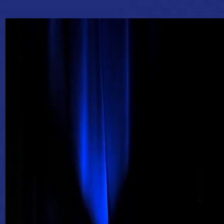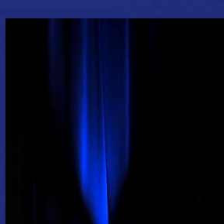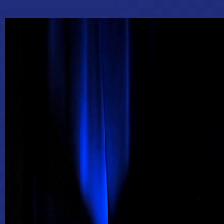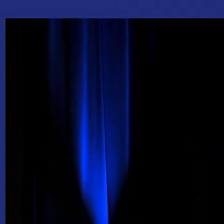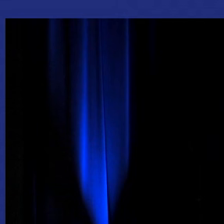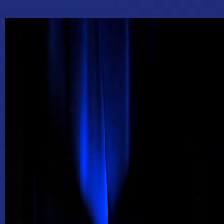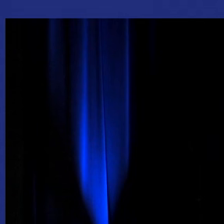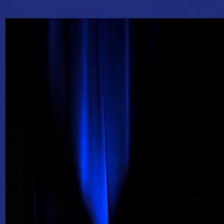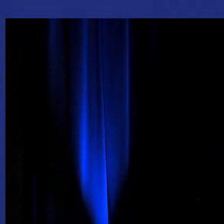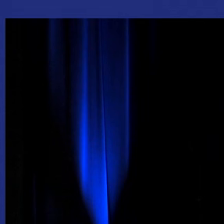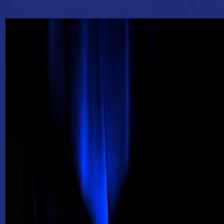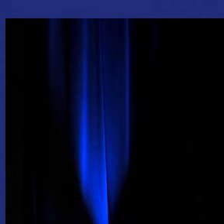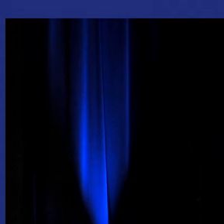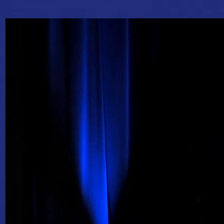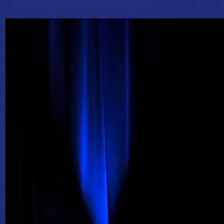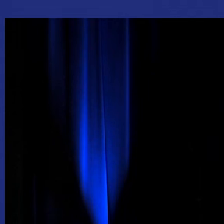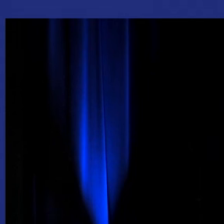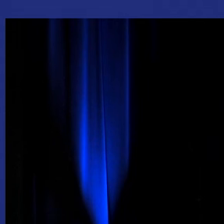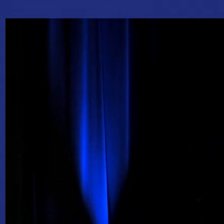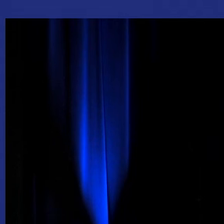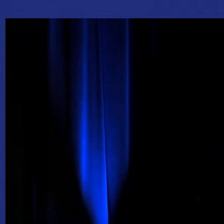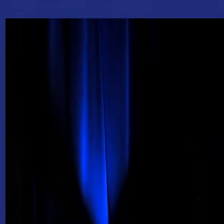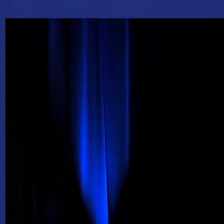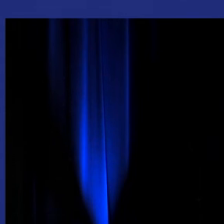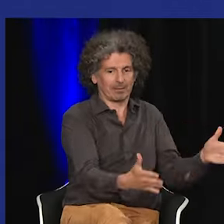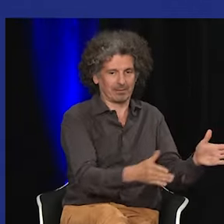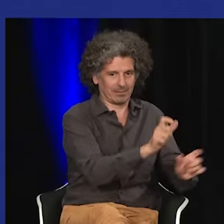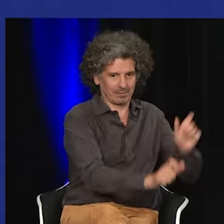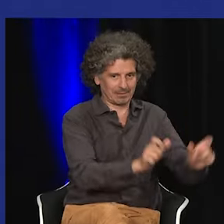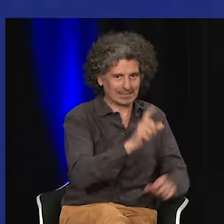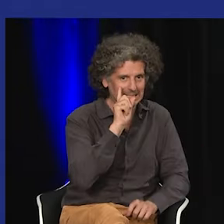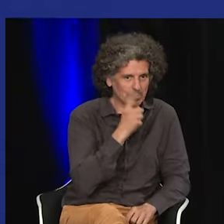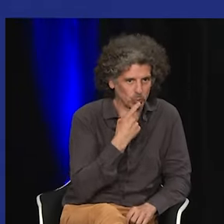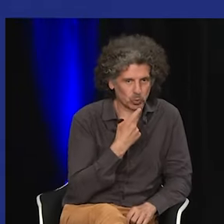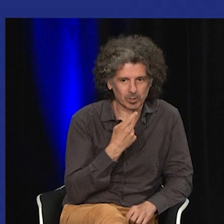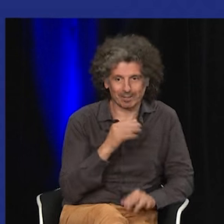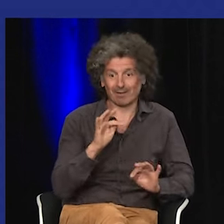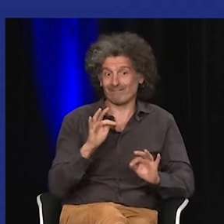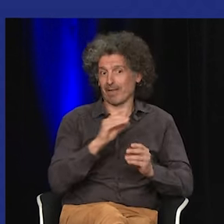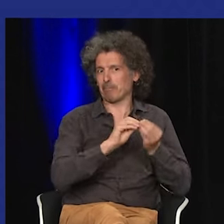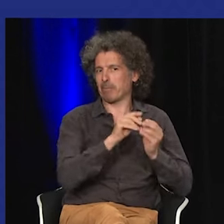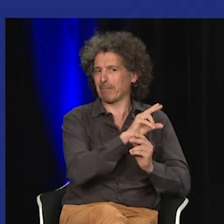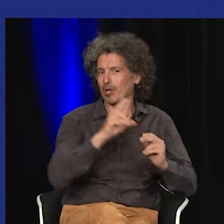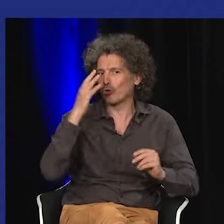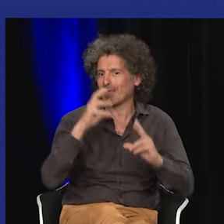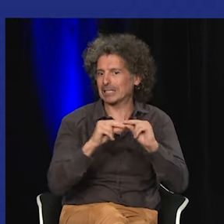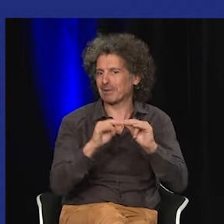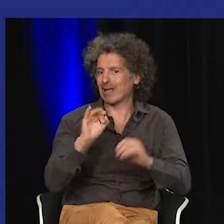Alors, c'est une grande réflexion, justement, sur l'art sourd et l'art des sourds.